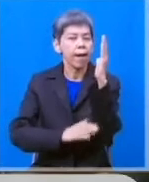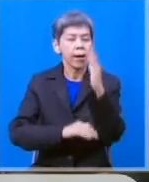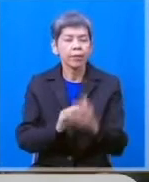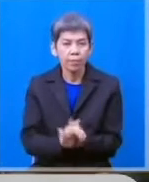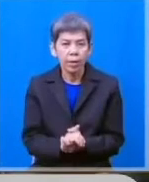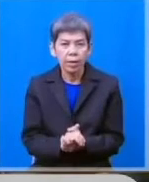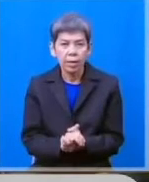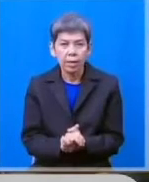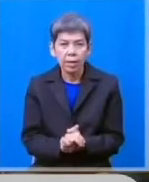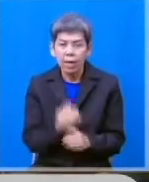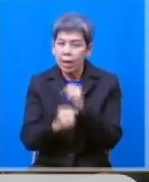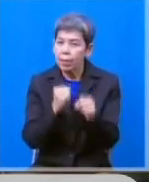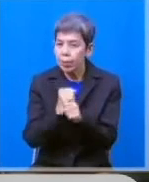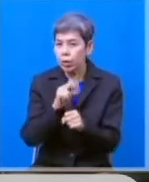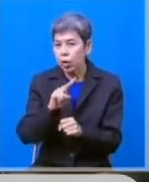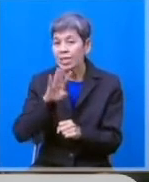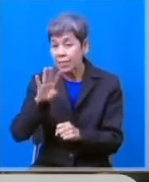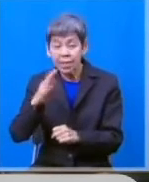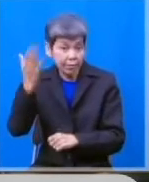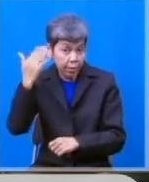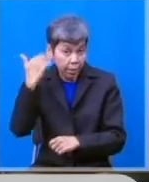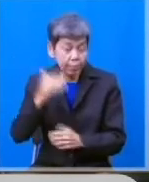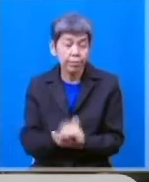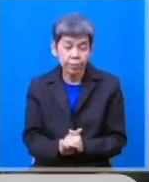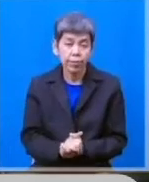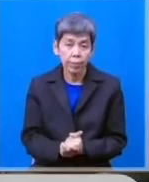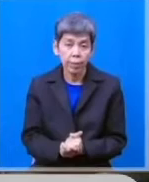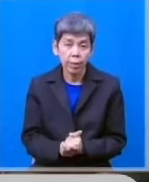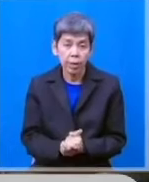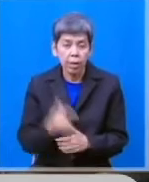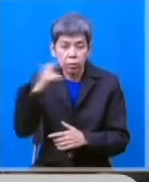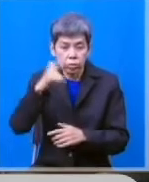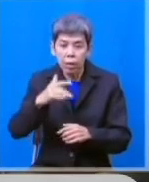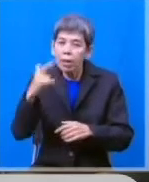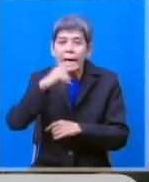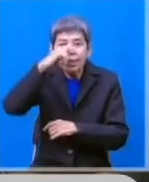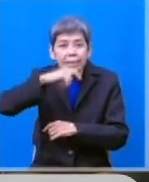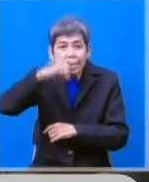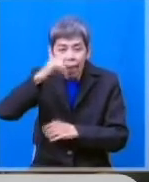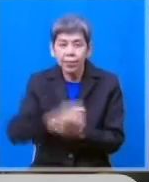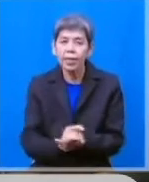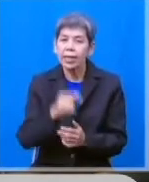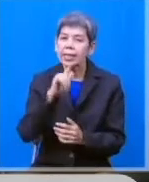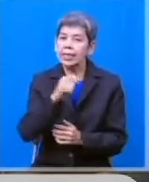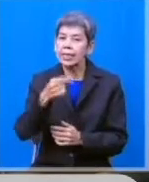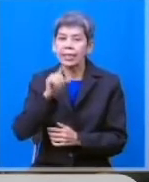ปี44ถ้าท่านจำกันได้ระเบิดเครื่องบินการบินไทย